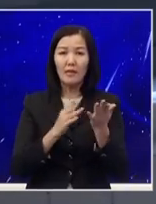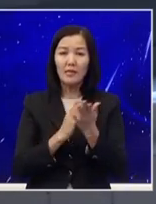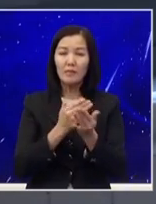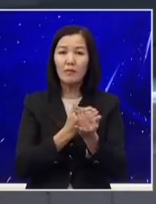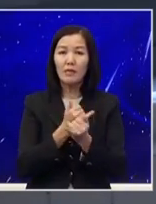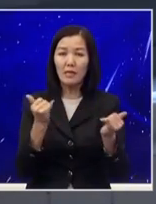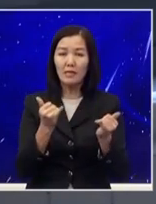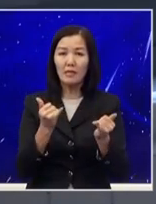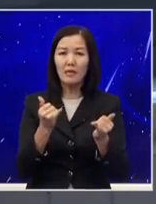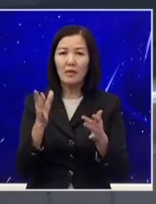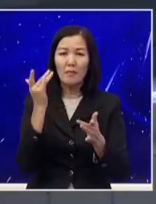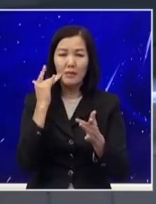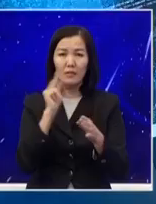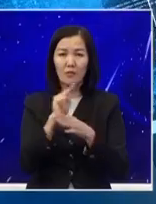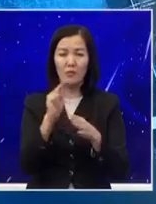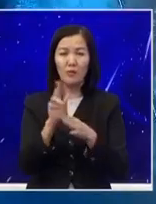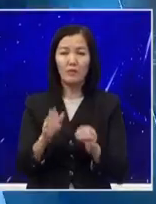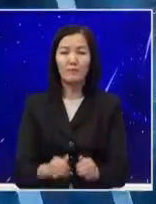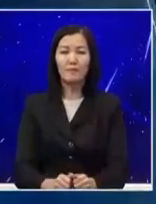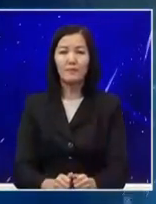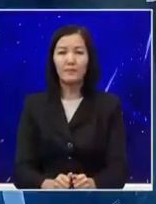қана жақсылыққа ғана үйрететін.